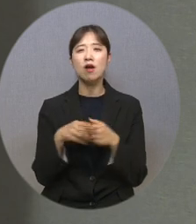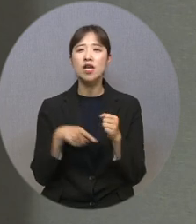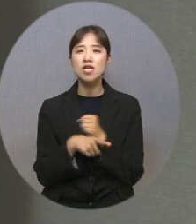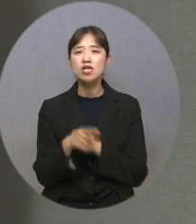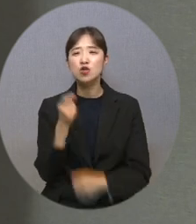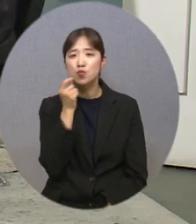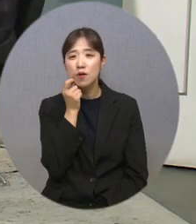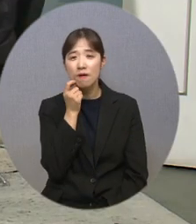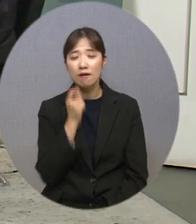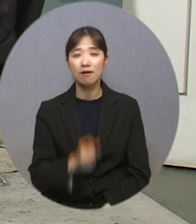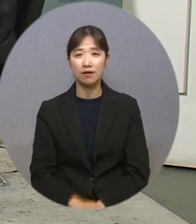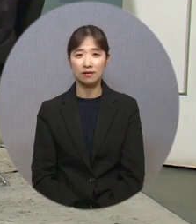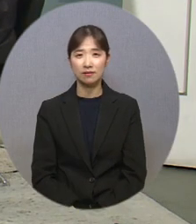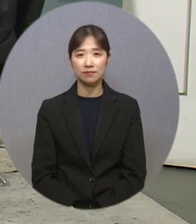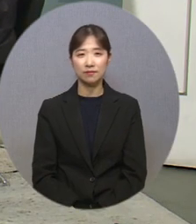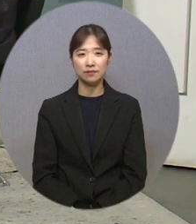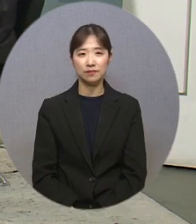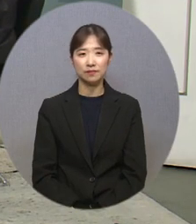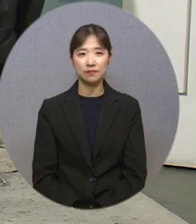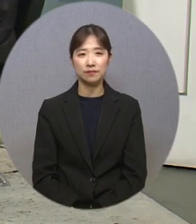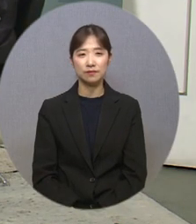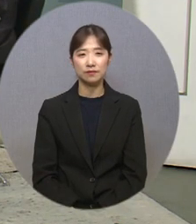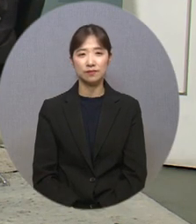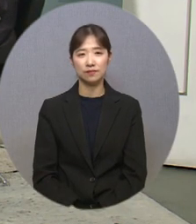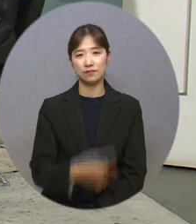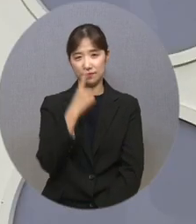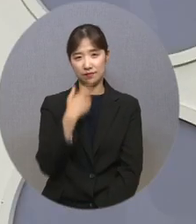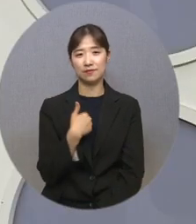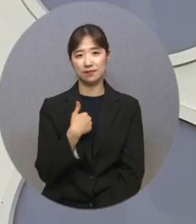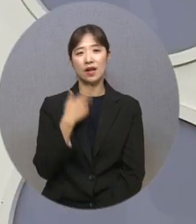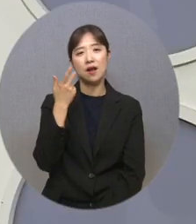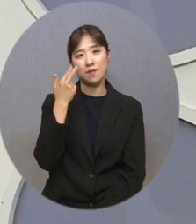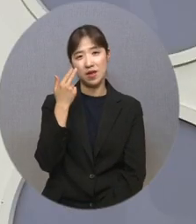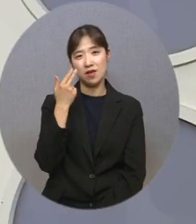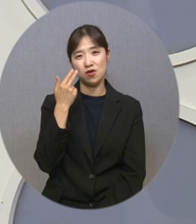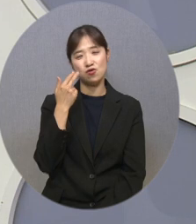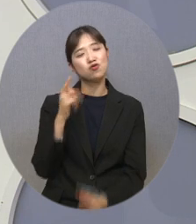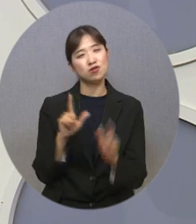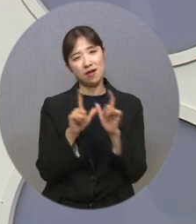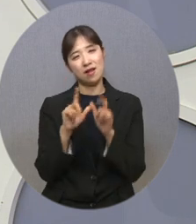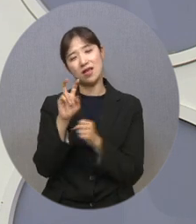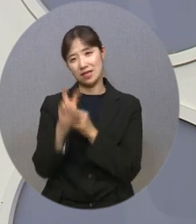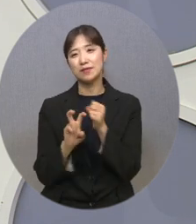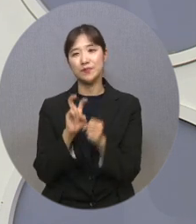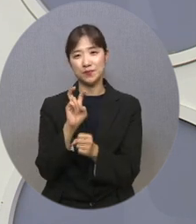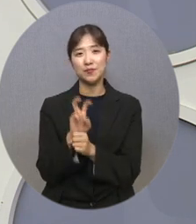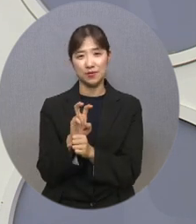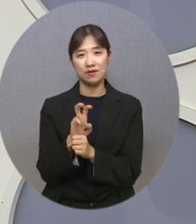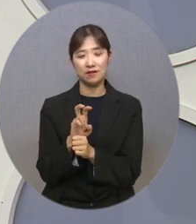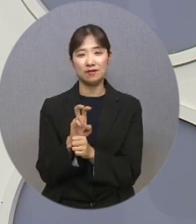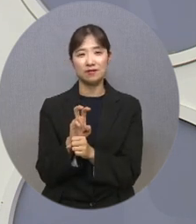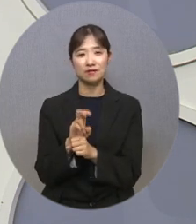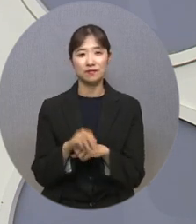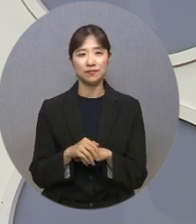맡게 되셨나요? 제가 미국 생활을 한 20년